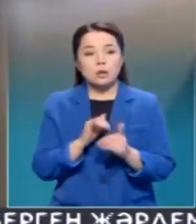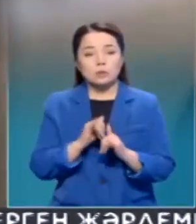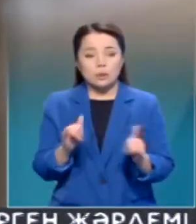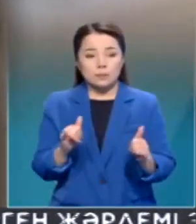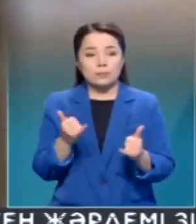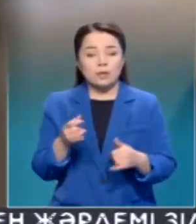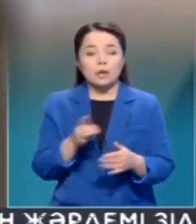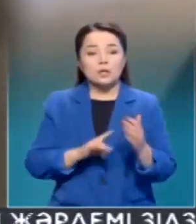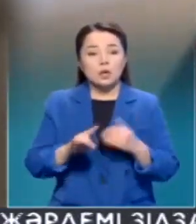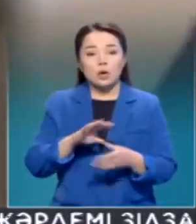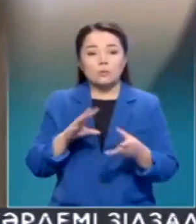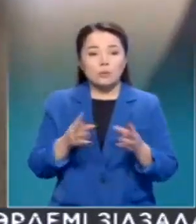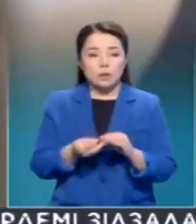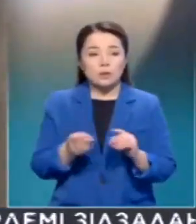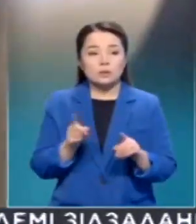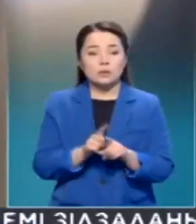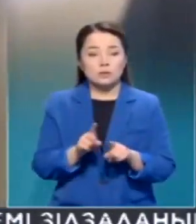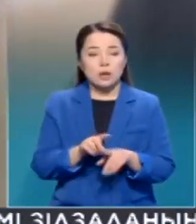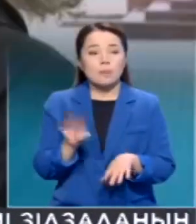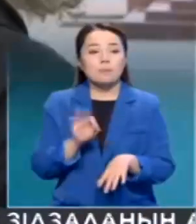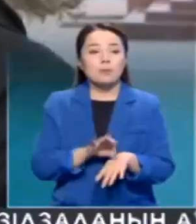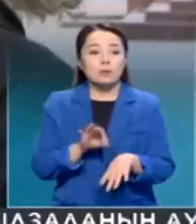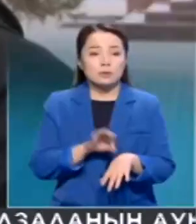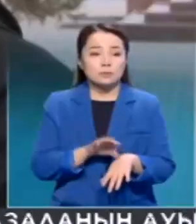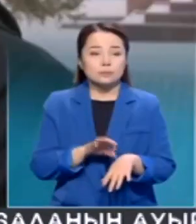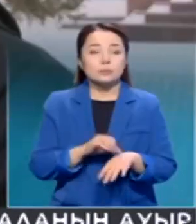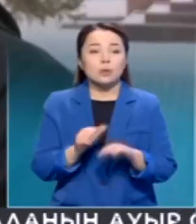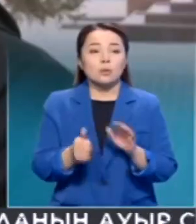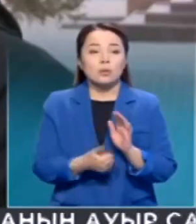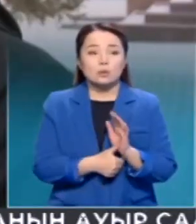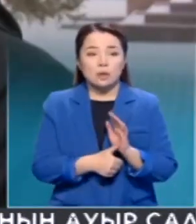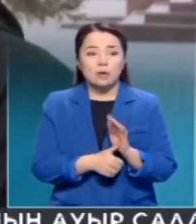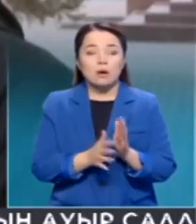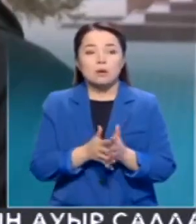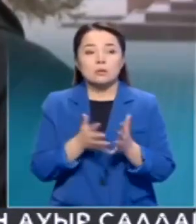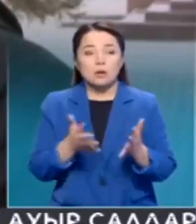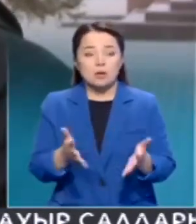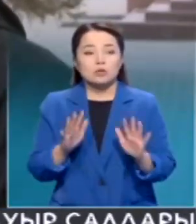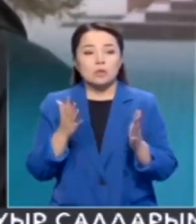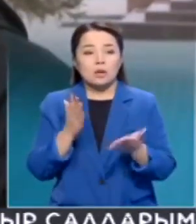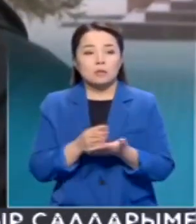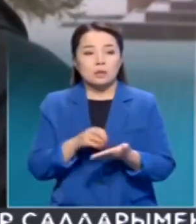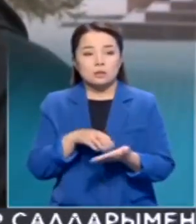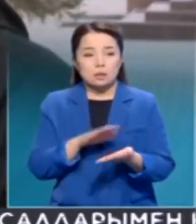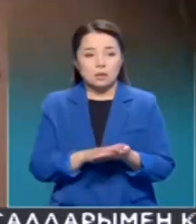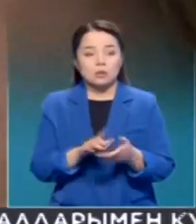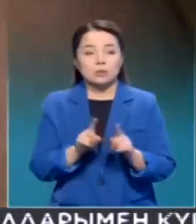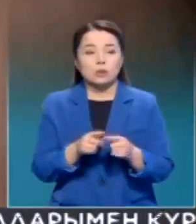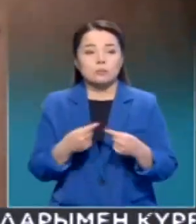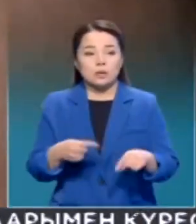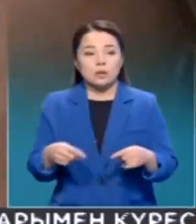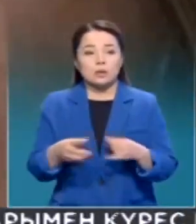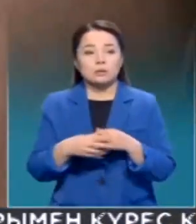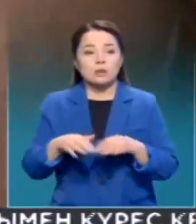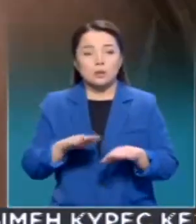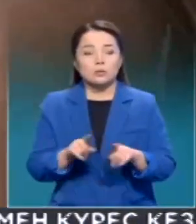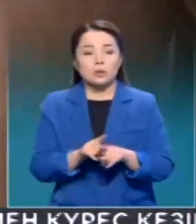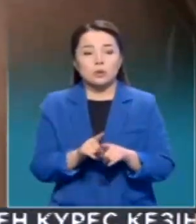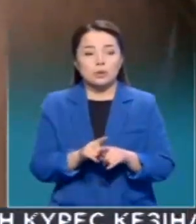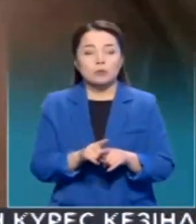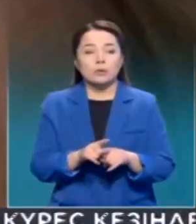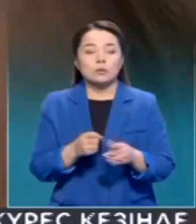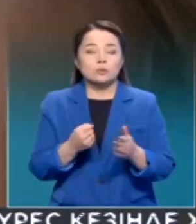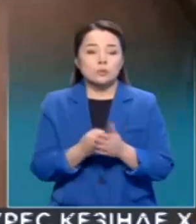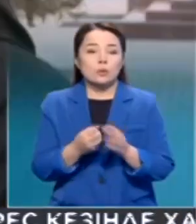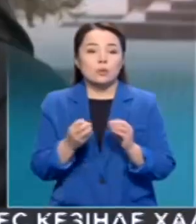Аталған региондарда қызылша мен сырқаттанушылықтың 16-дан астам жағдай тіркеледі, ал басқа өңірлерде бірден 10 жағдайға